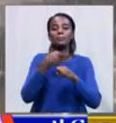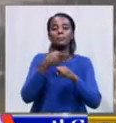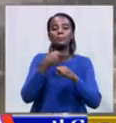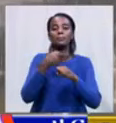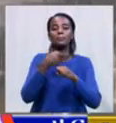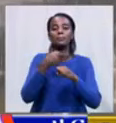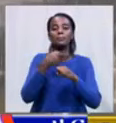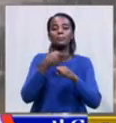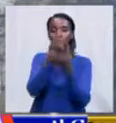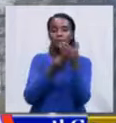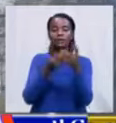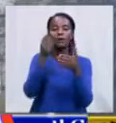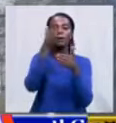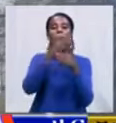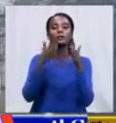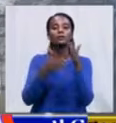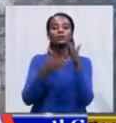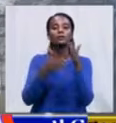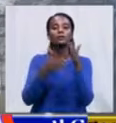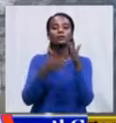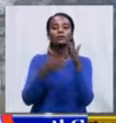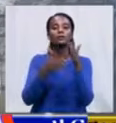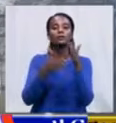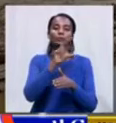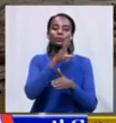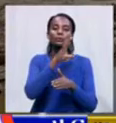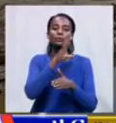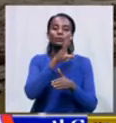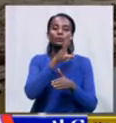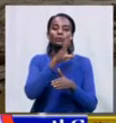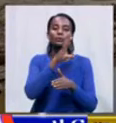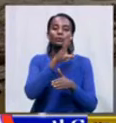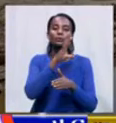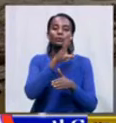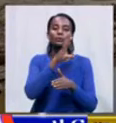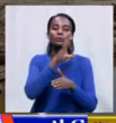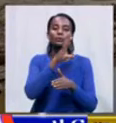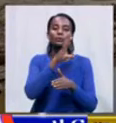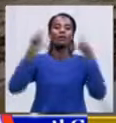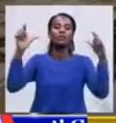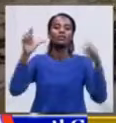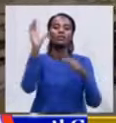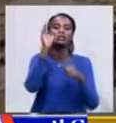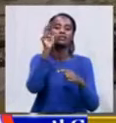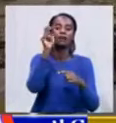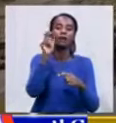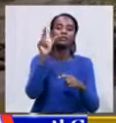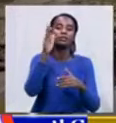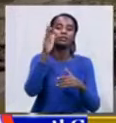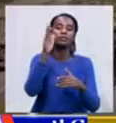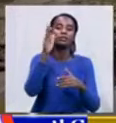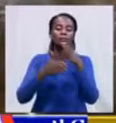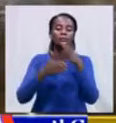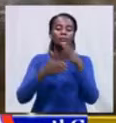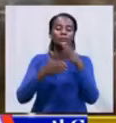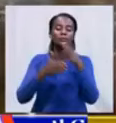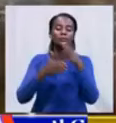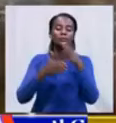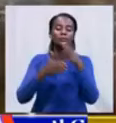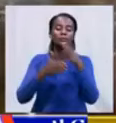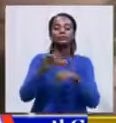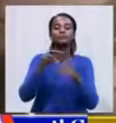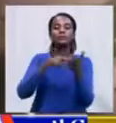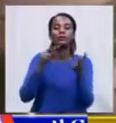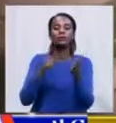ብቻ የሚገነባው ግድቡ አሁን ላይ እንደ ሀገር በታላቁ የኢትዮጵያ ህዳሴ ግድብ ግንባታ ታላይ የሚታየውን